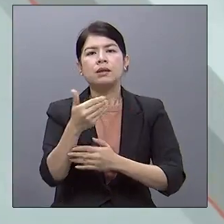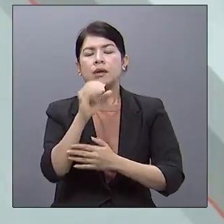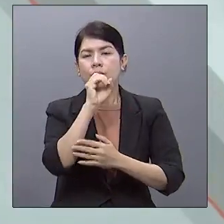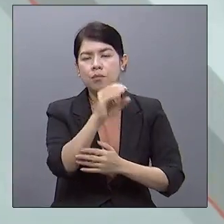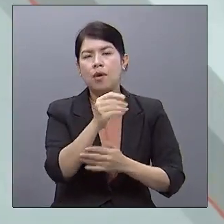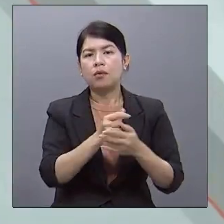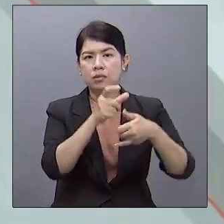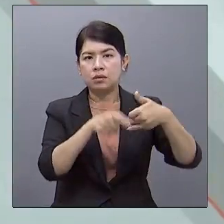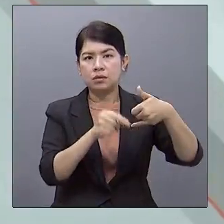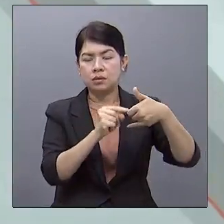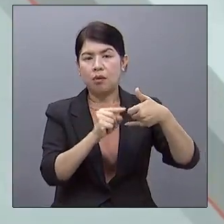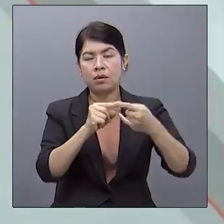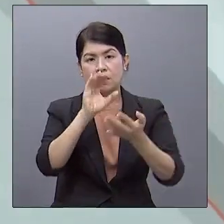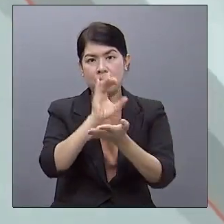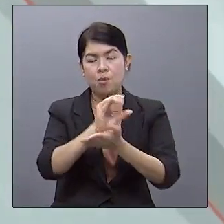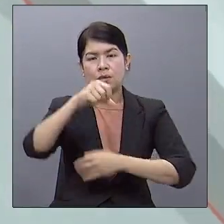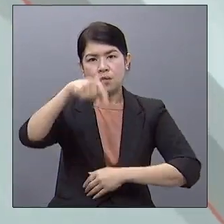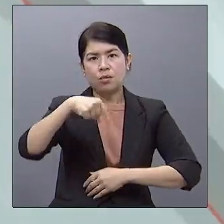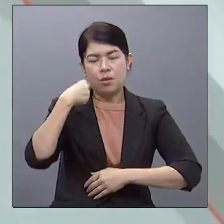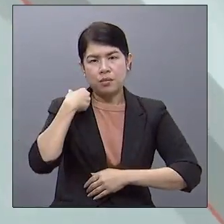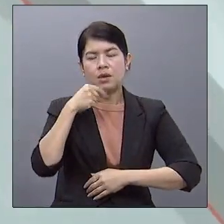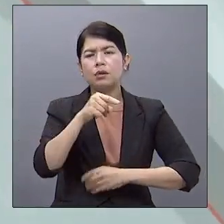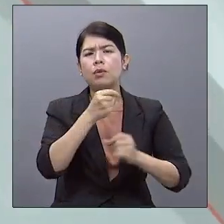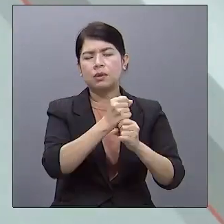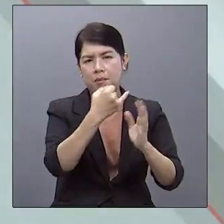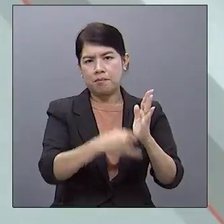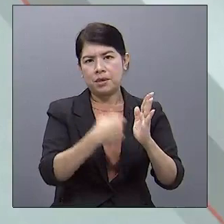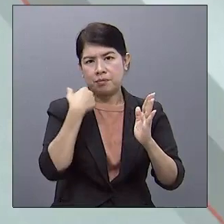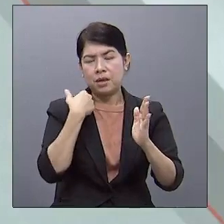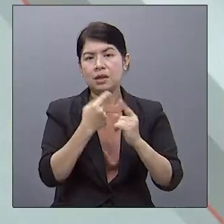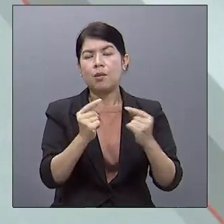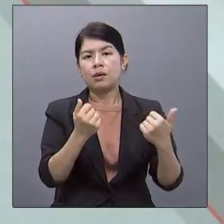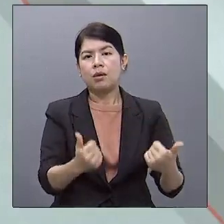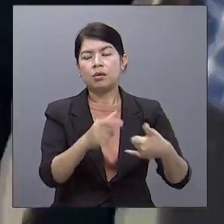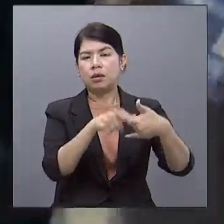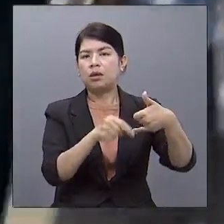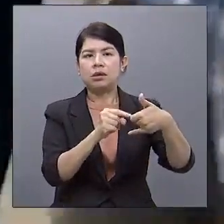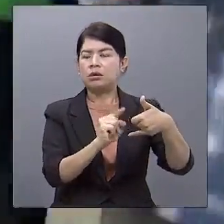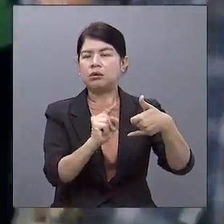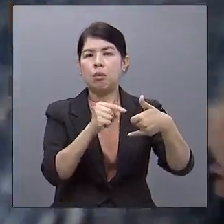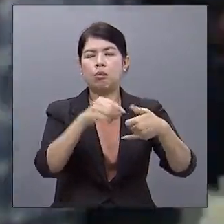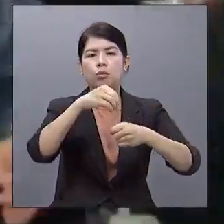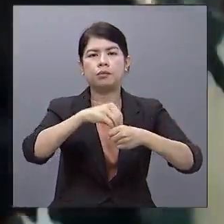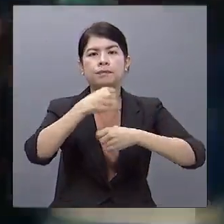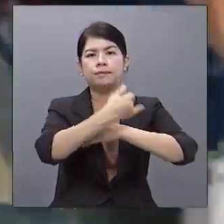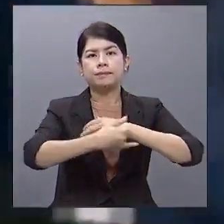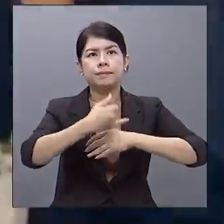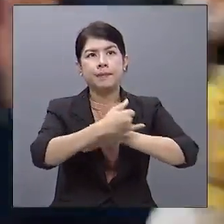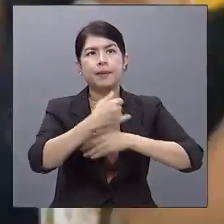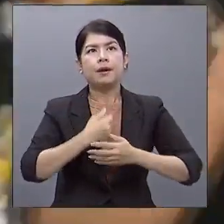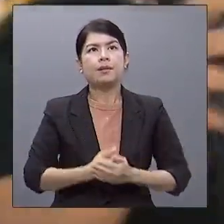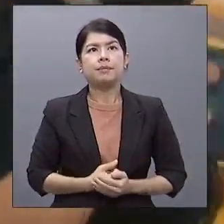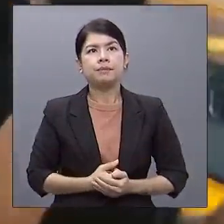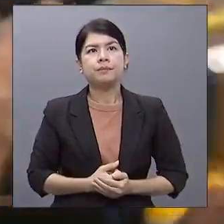ฉ้อโกงและจัดให้มีการเล่นพนันแล้วนะครับเพียงแต่ว่าตอนนี้ตัวยังอยู่ในต่างประเทศอยู่ครับตำรวจ